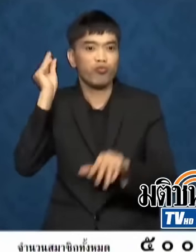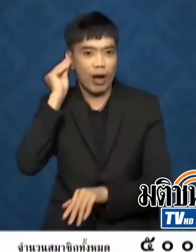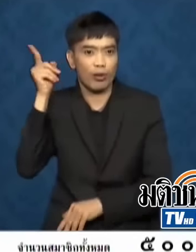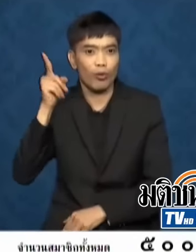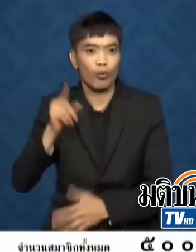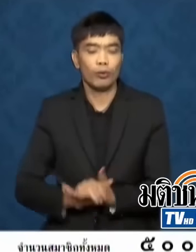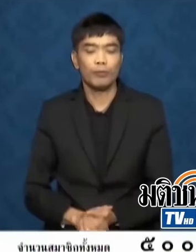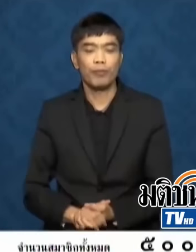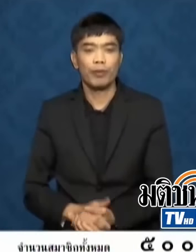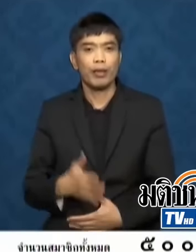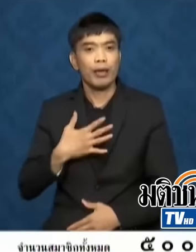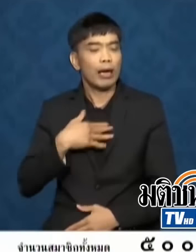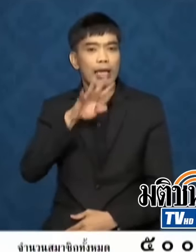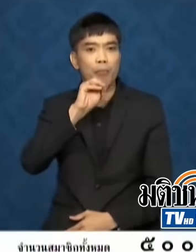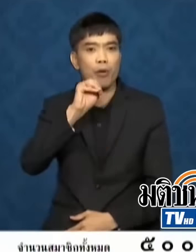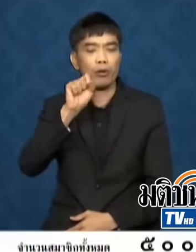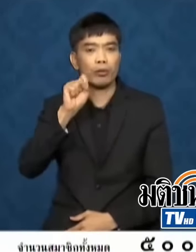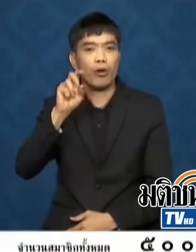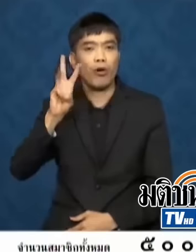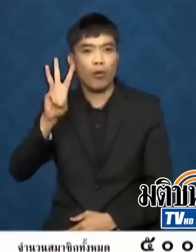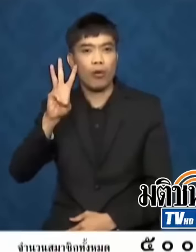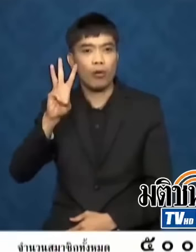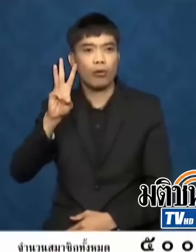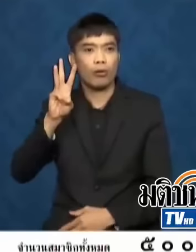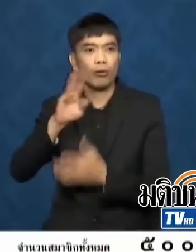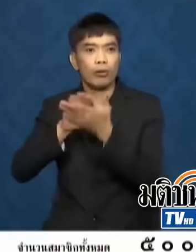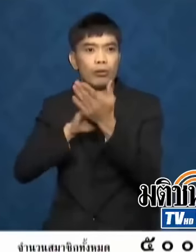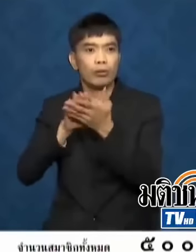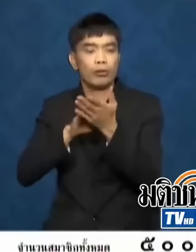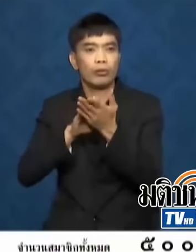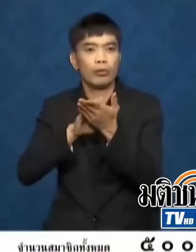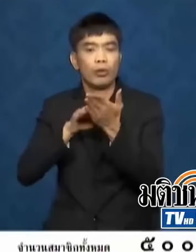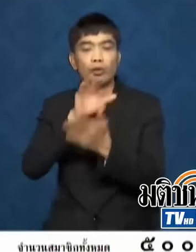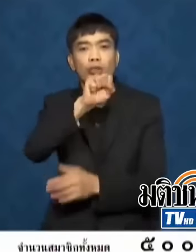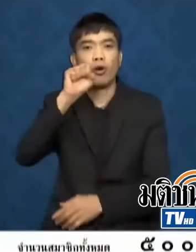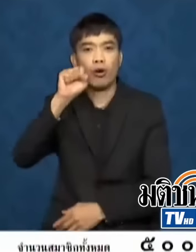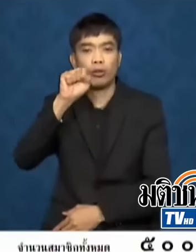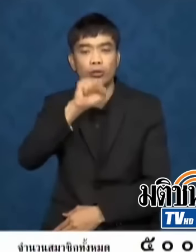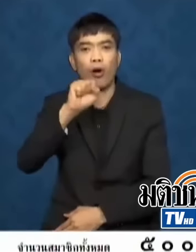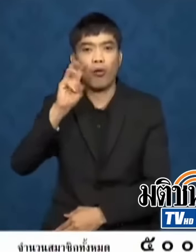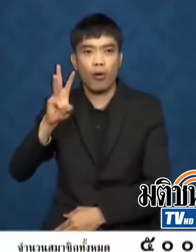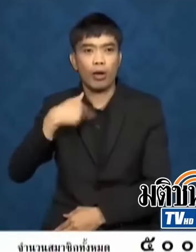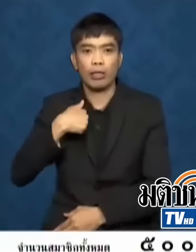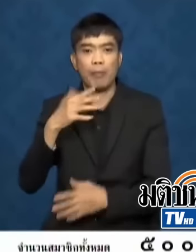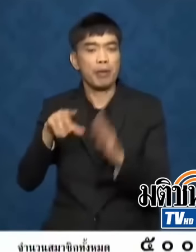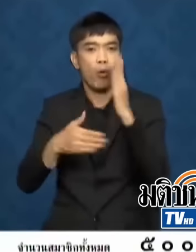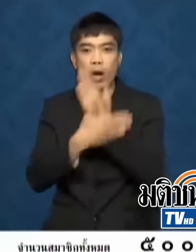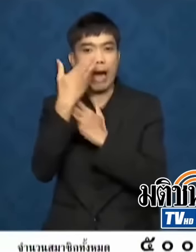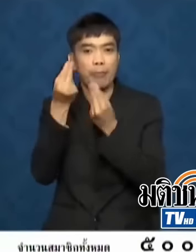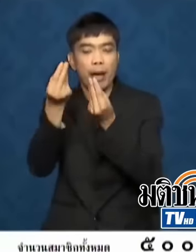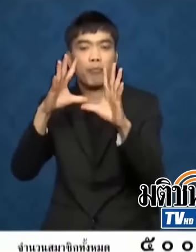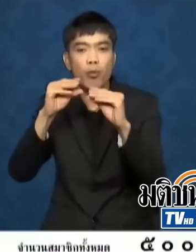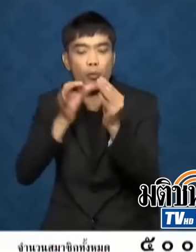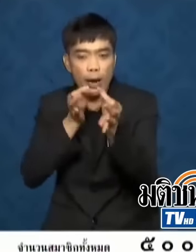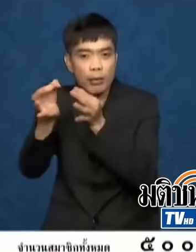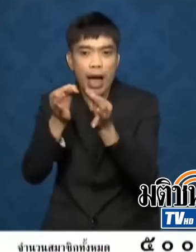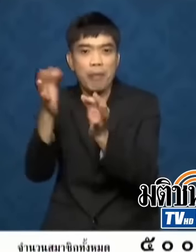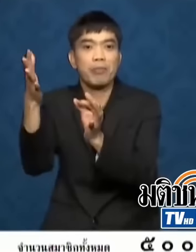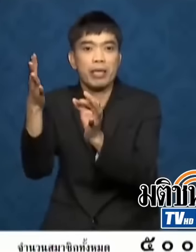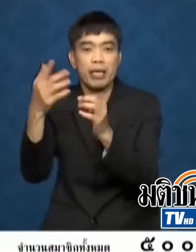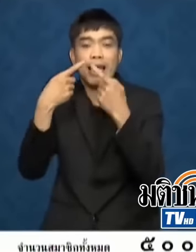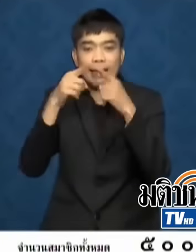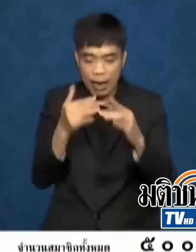ครับเพราะว่ามีโอกาสไปชี้แจงในที่ประชุมผู้ที่สมาชิกแต่ผมนำเรียนแบบนี้ผมก็ลืมมาเนี่ยครับแต่ประเด็นก็คือว่าสิ่งที่พวกเรา